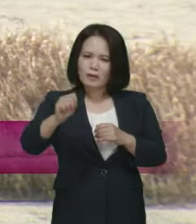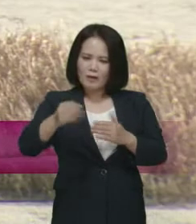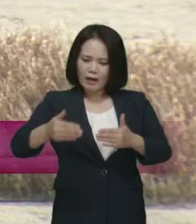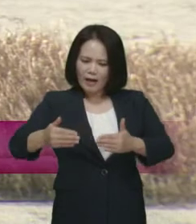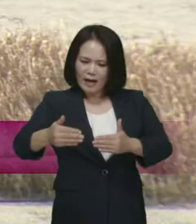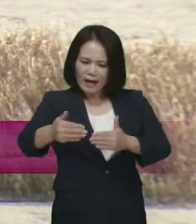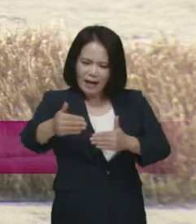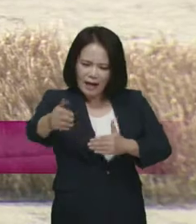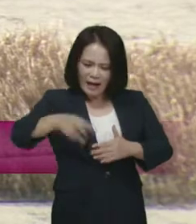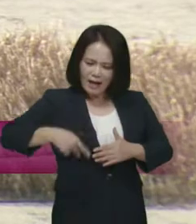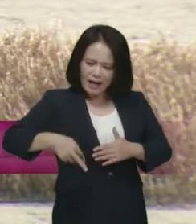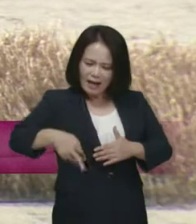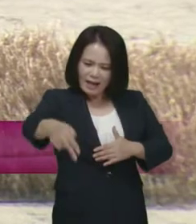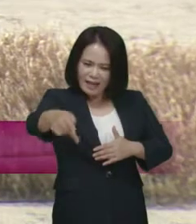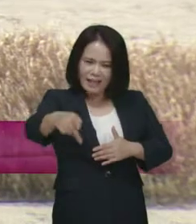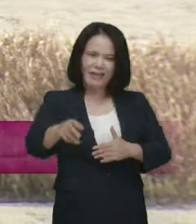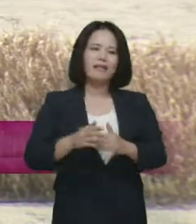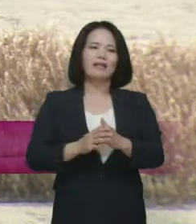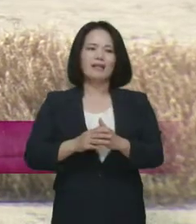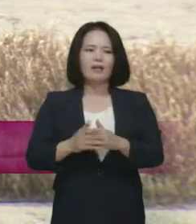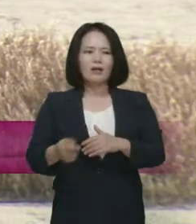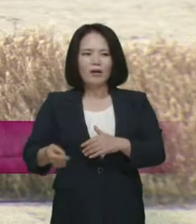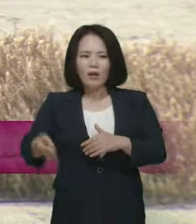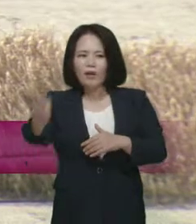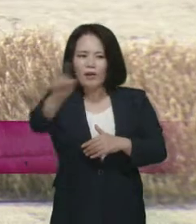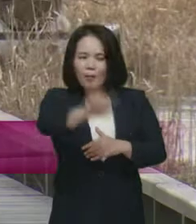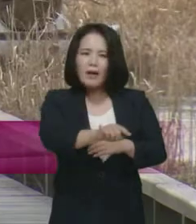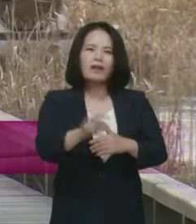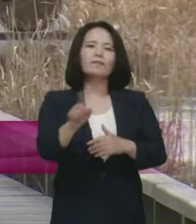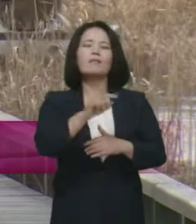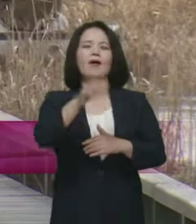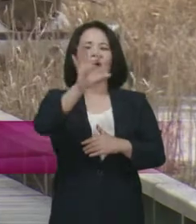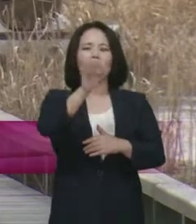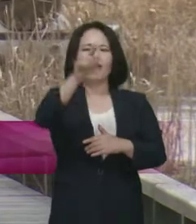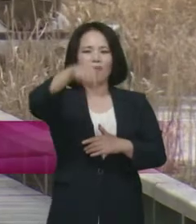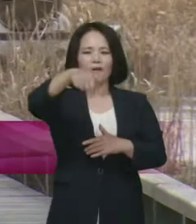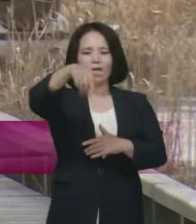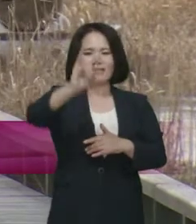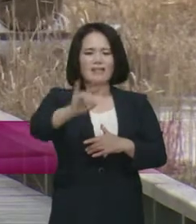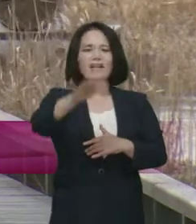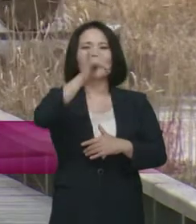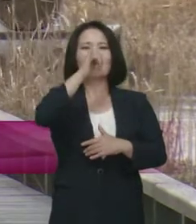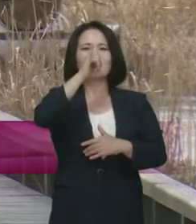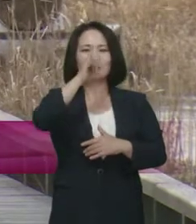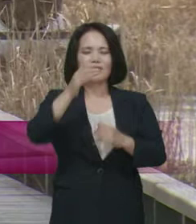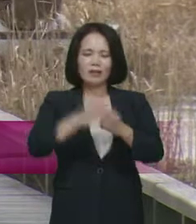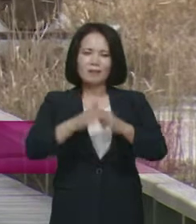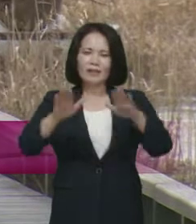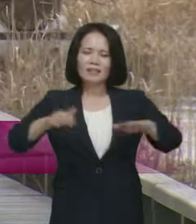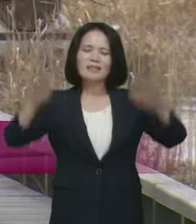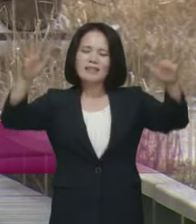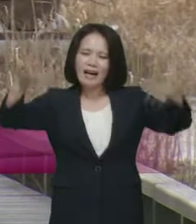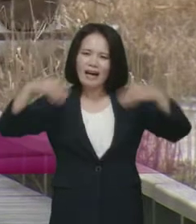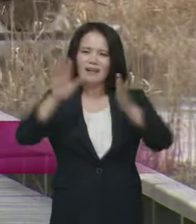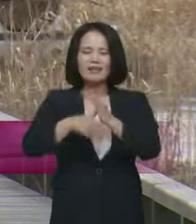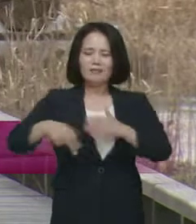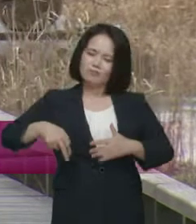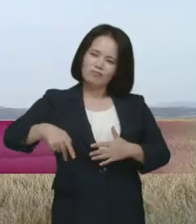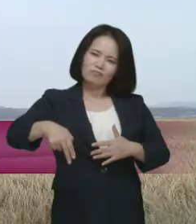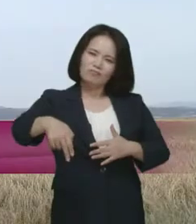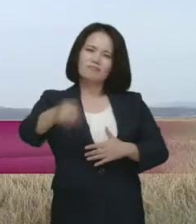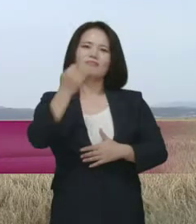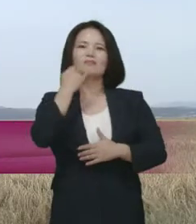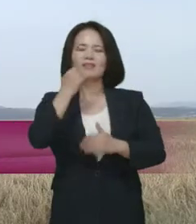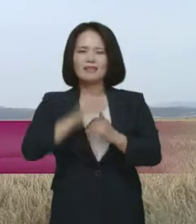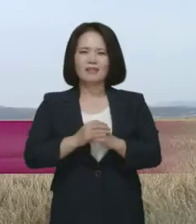산책로 옆으로 는 어 3조 풀과 억새로 주 접해서 요즘과 같은 계절에는 그 산 착하게 좋고요